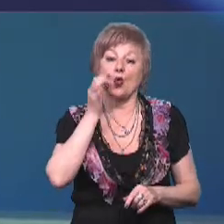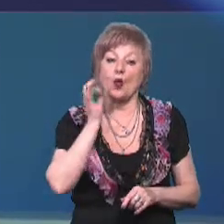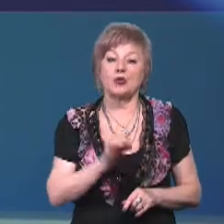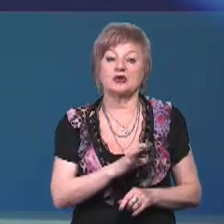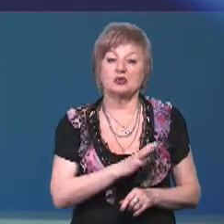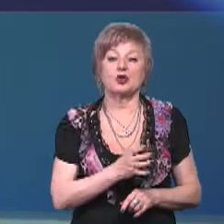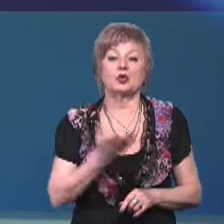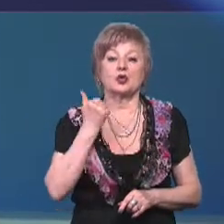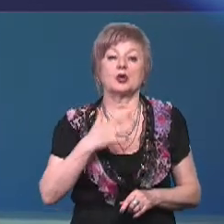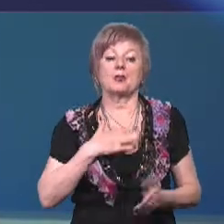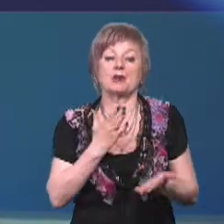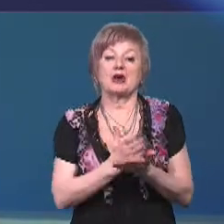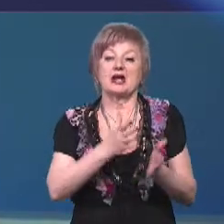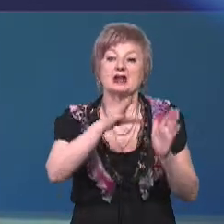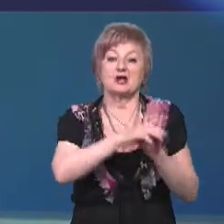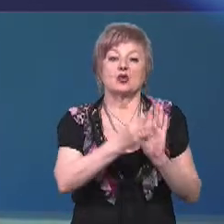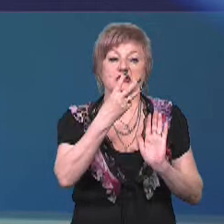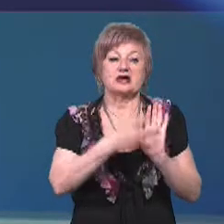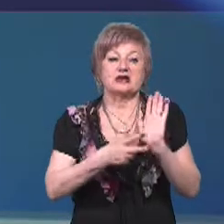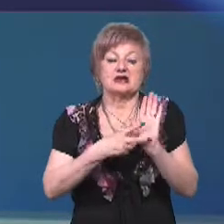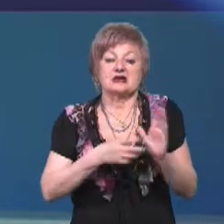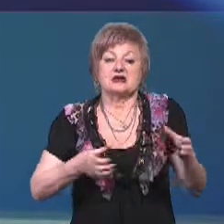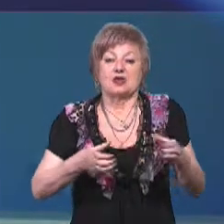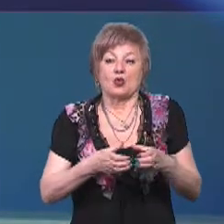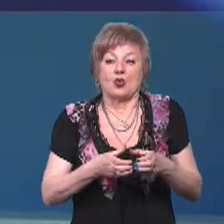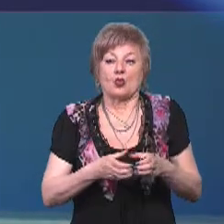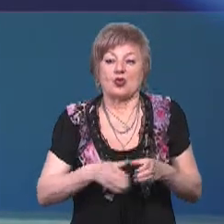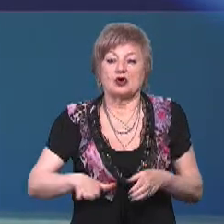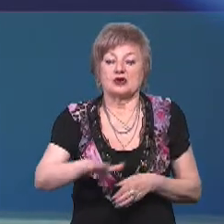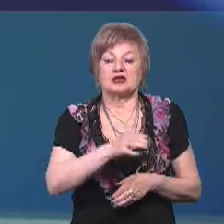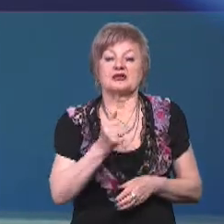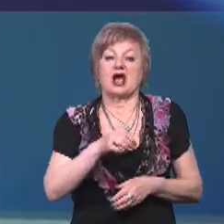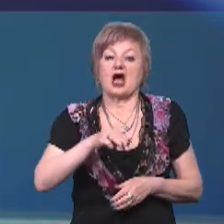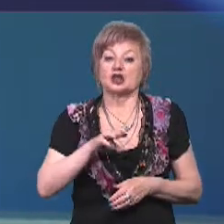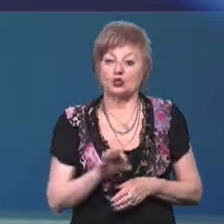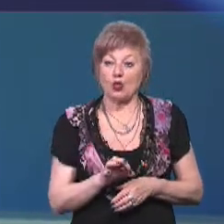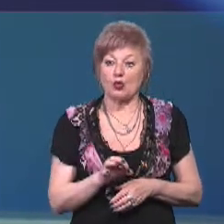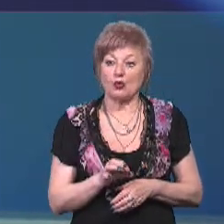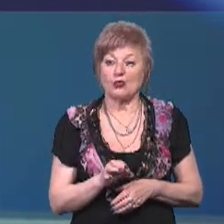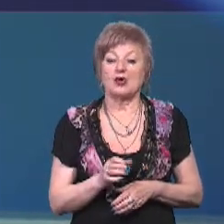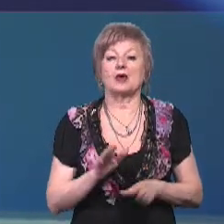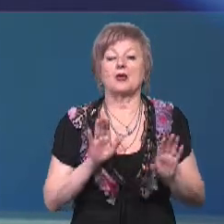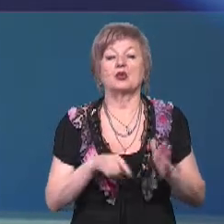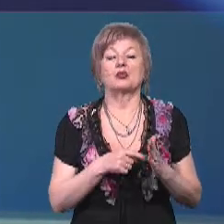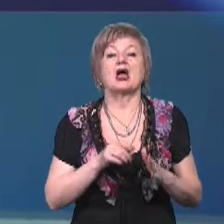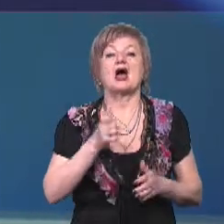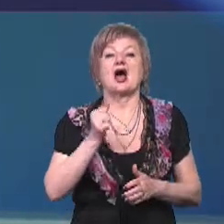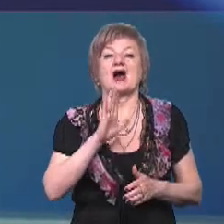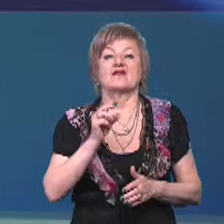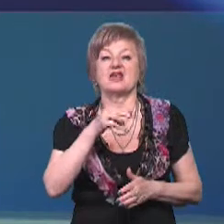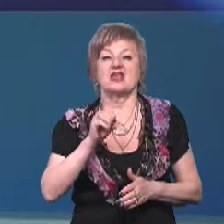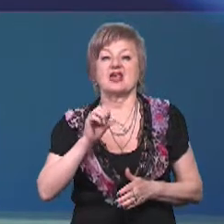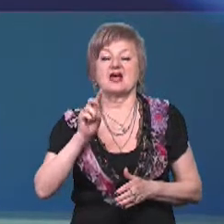ми, знаходячись у складі 37-го батальйону в зоні так званої антитерористичної операції в місті Авдіївка в 20-х числах